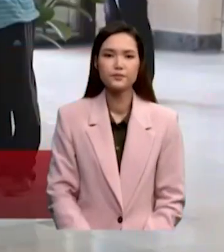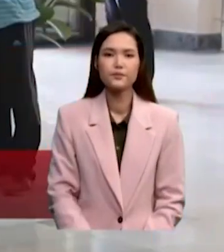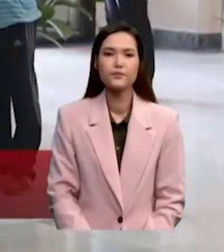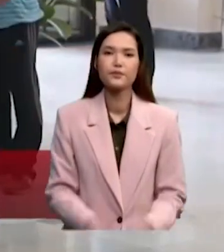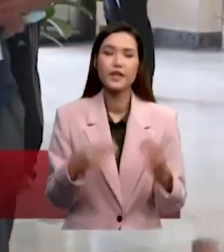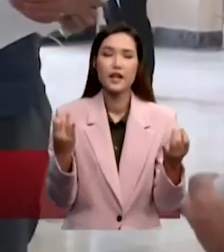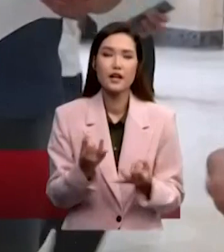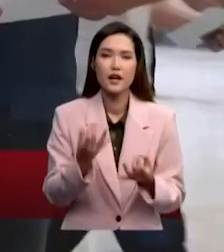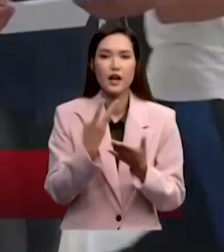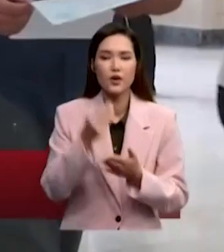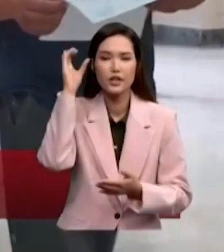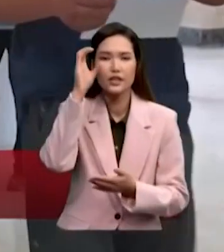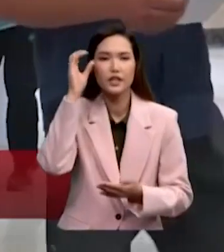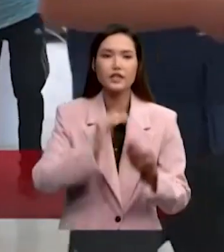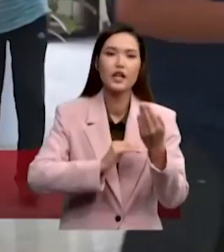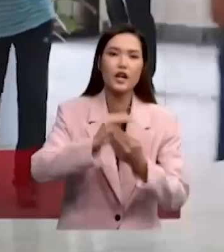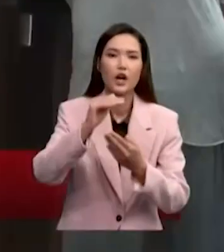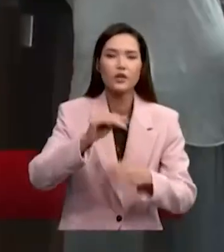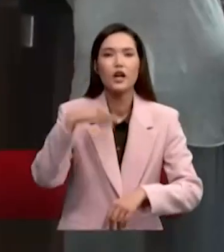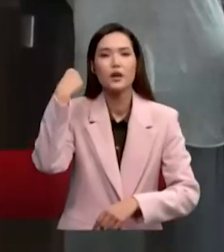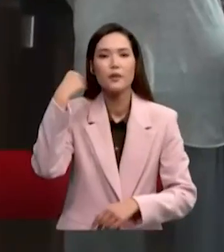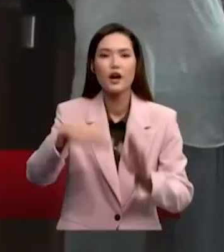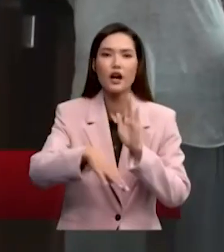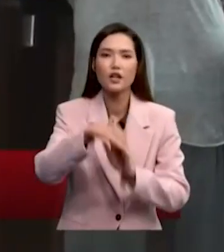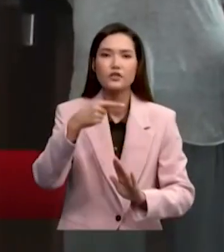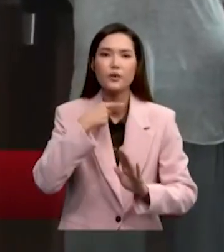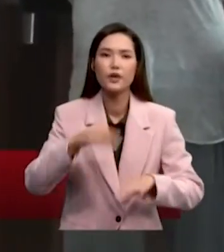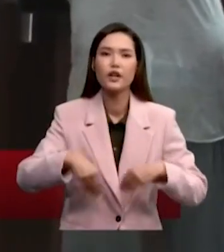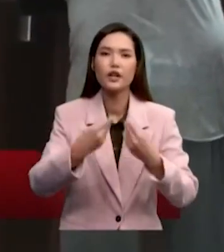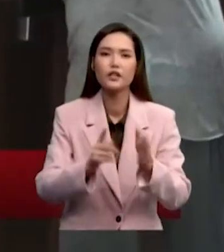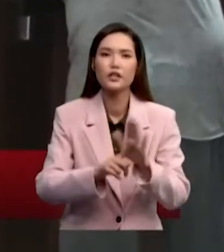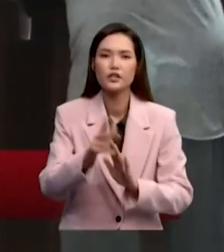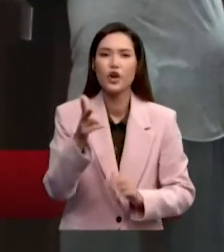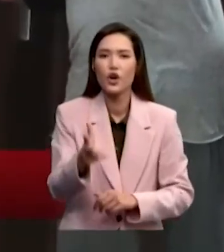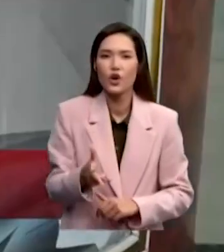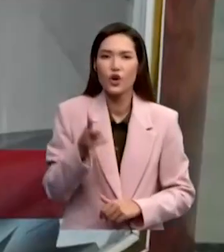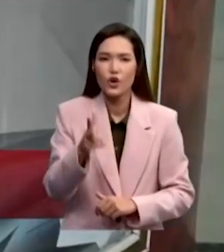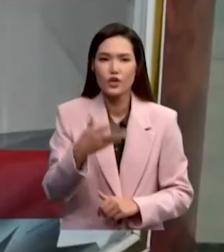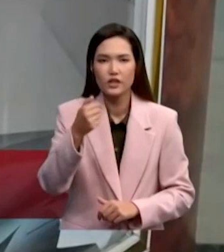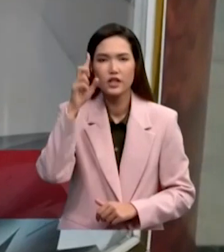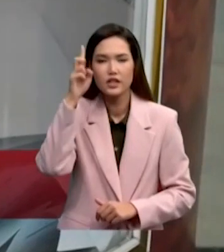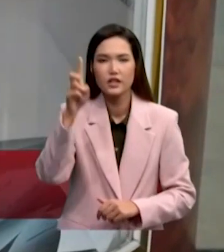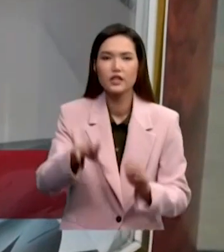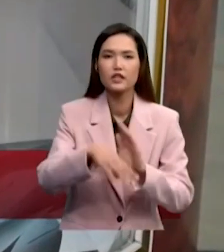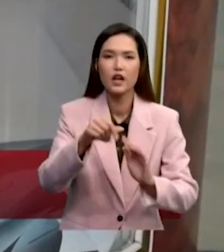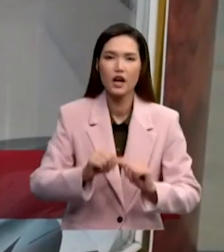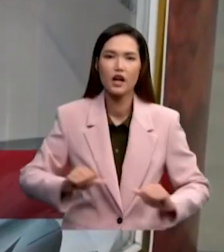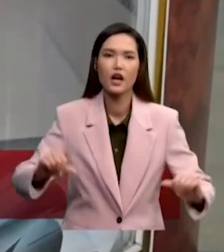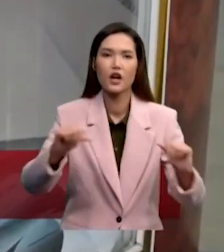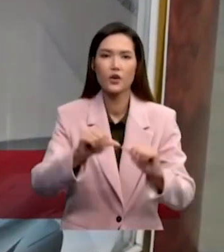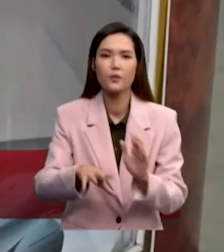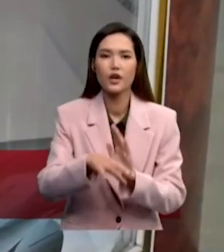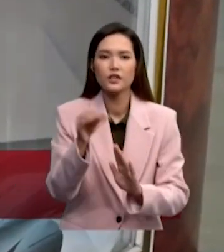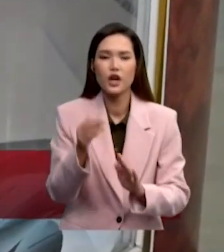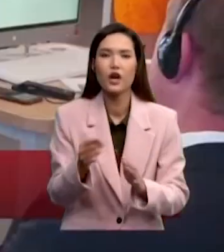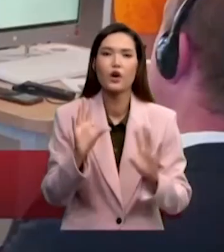кеше Өзбекстанда рекордқа толып президент сайлауы өтті. Дауыс беру басталған соң 3 сағаттан кейін елдің орталық сайлау комиссиясы сайлау